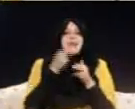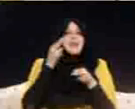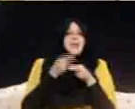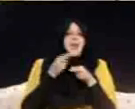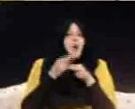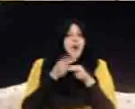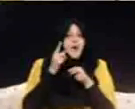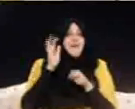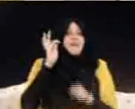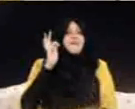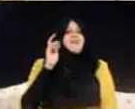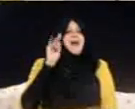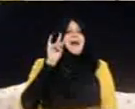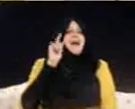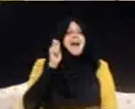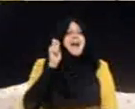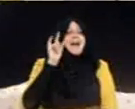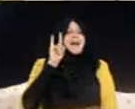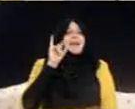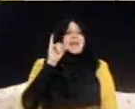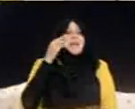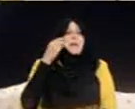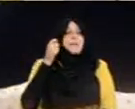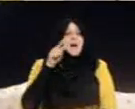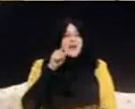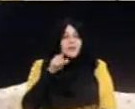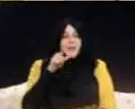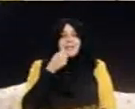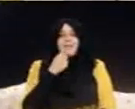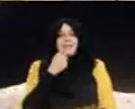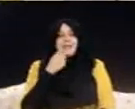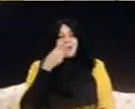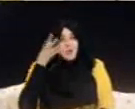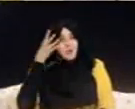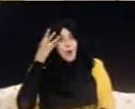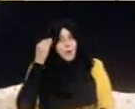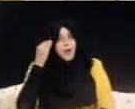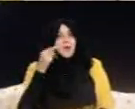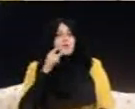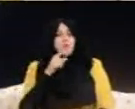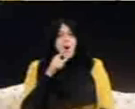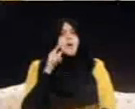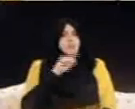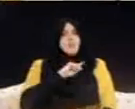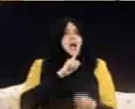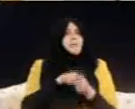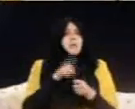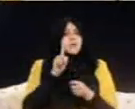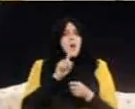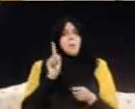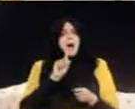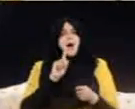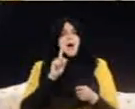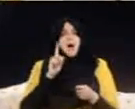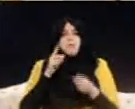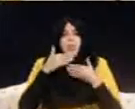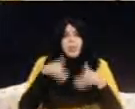فهيمة، فاهمة، لا أنت تستطيعين، أنت لست عاجزة،